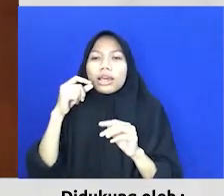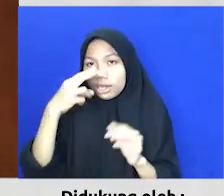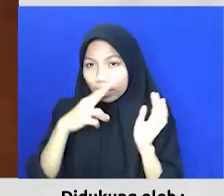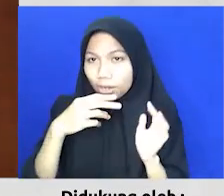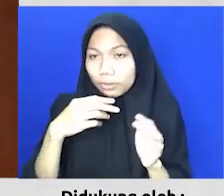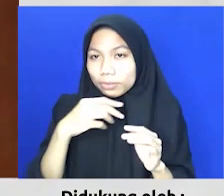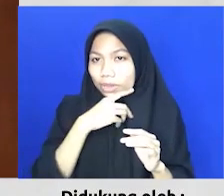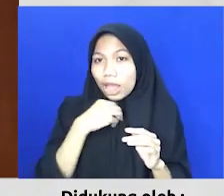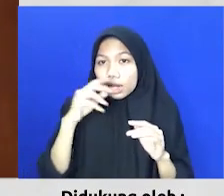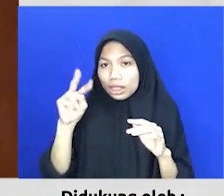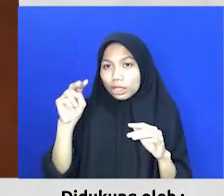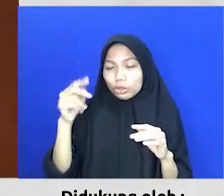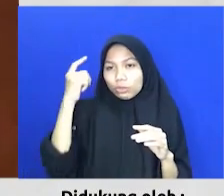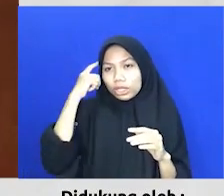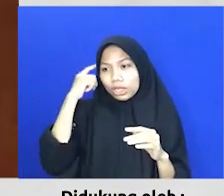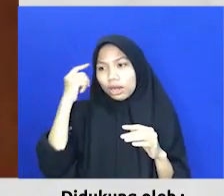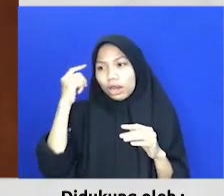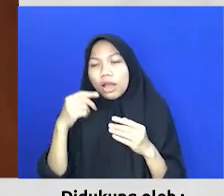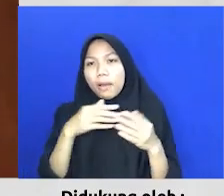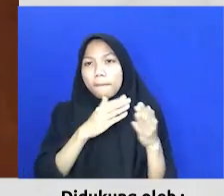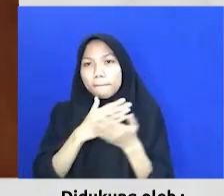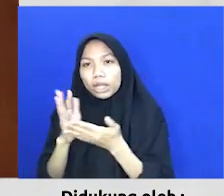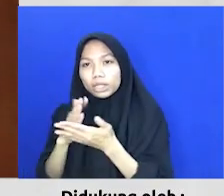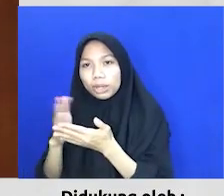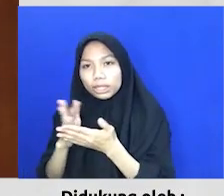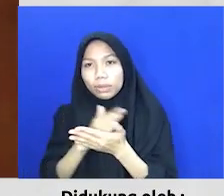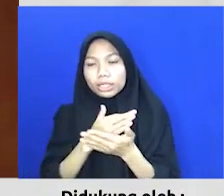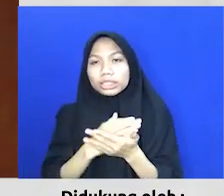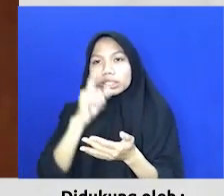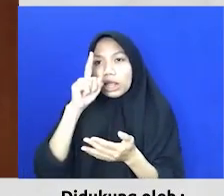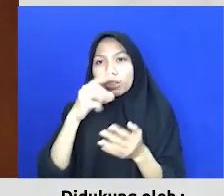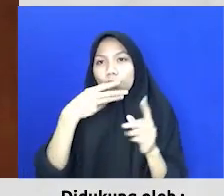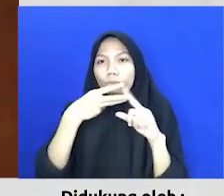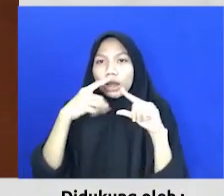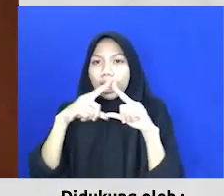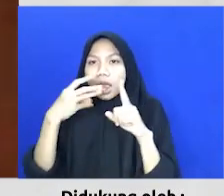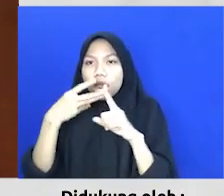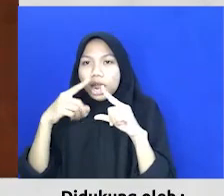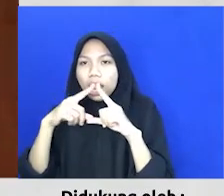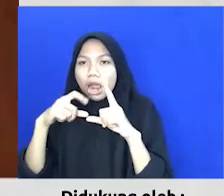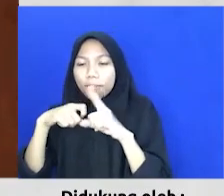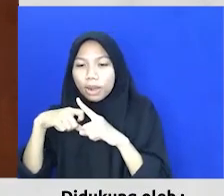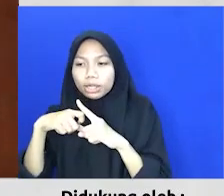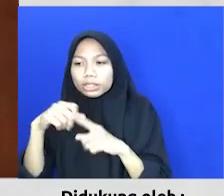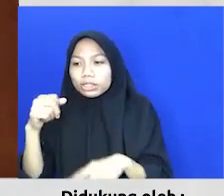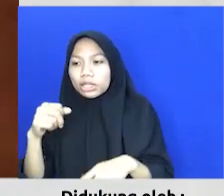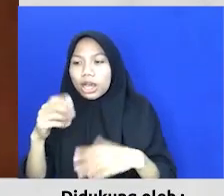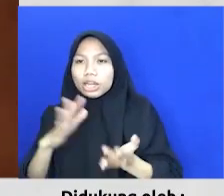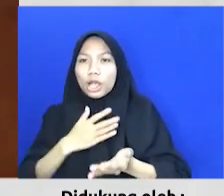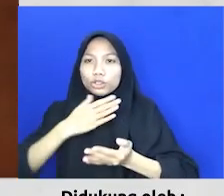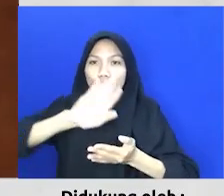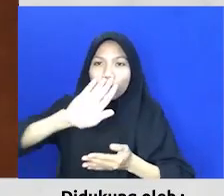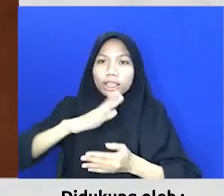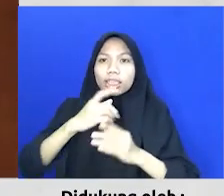nggak akan mengerti. Mesti kita kasih konser ya. Jadi orkes Studio Jakarta